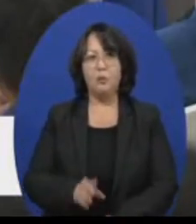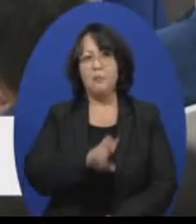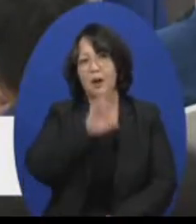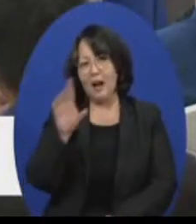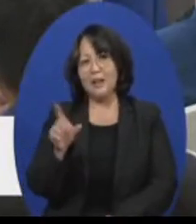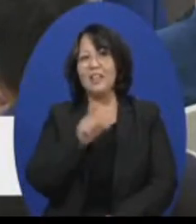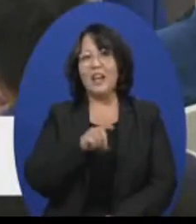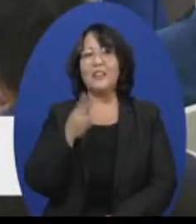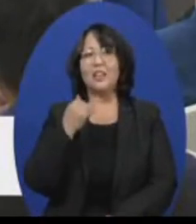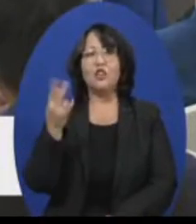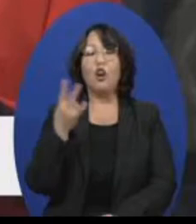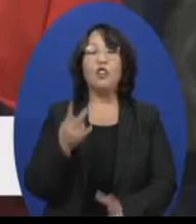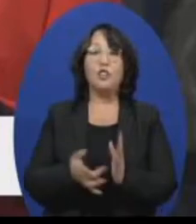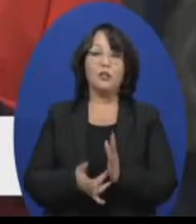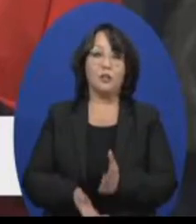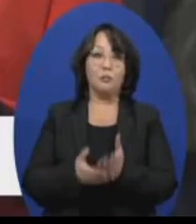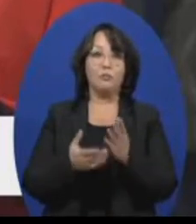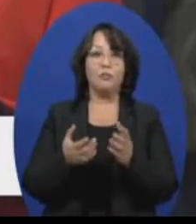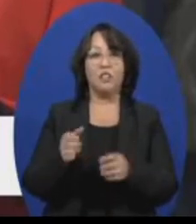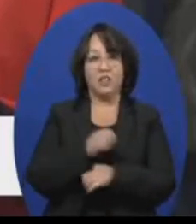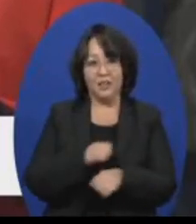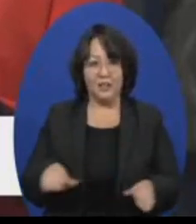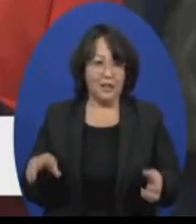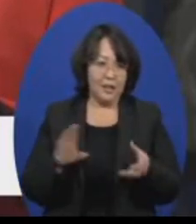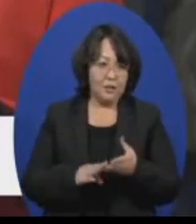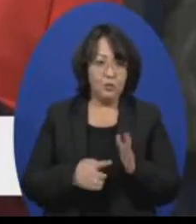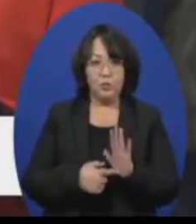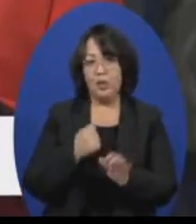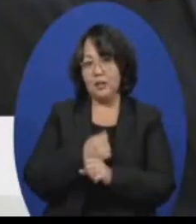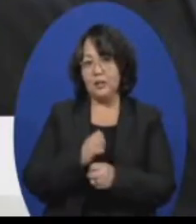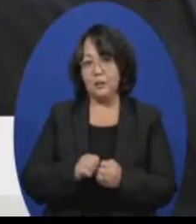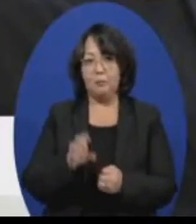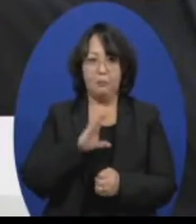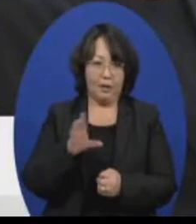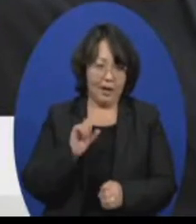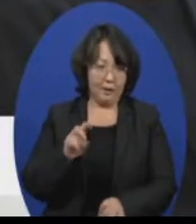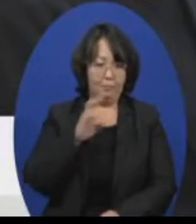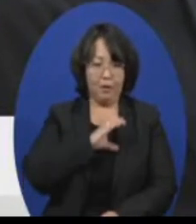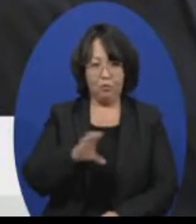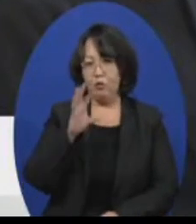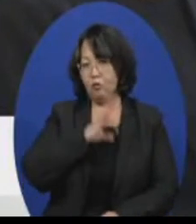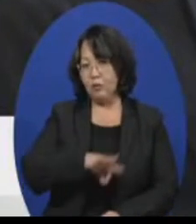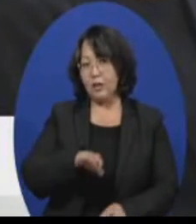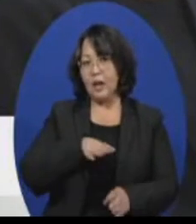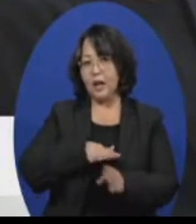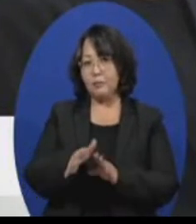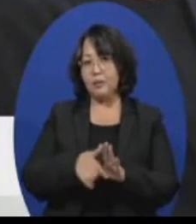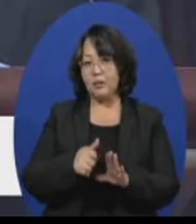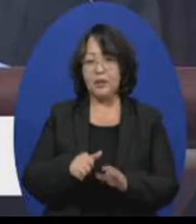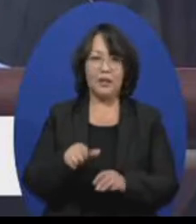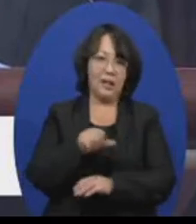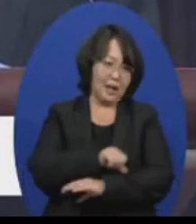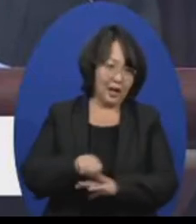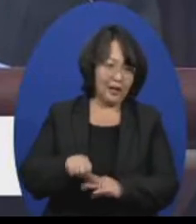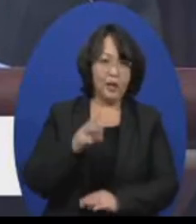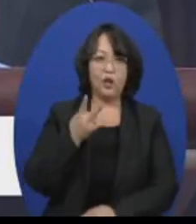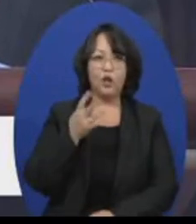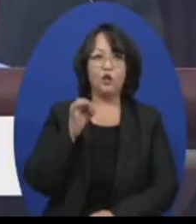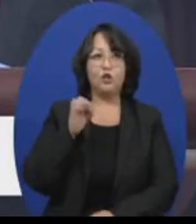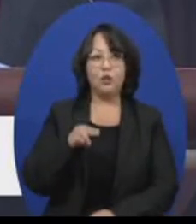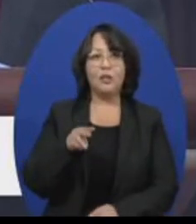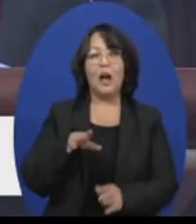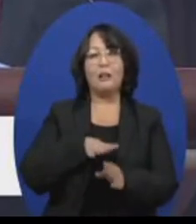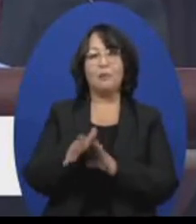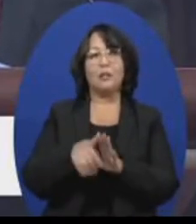Байгаль дэлтэд ногоон технологиг дэмжиж олон нийтэд таниулан ажилладаг байгууллагыг аж ахуй нэгжийн орлогын албан татвар, гайлийн болон нэмэгдсэн өртгийн албан